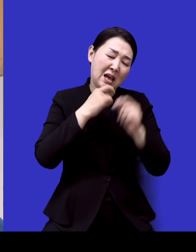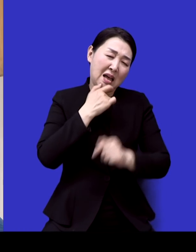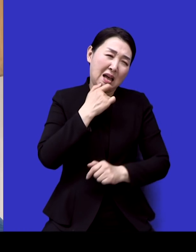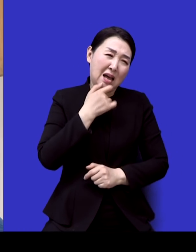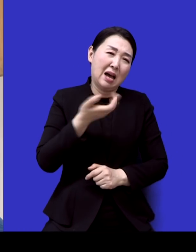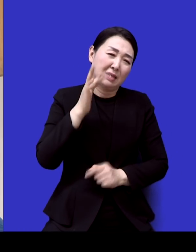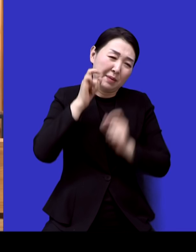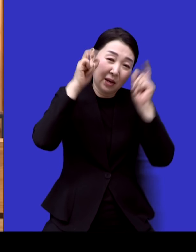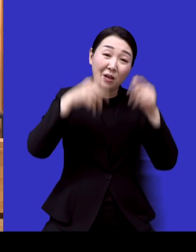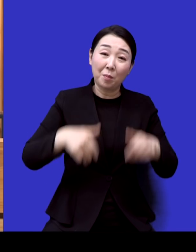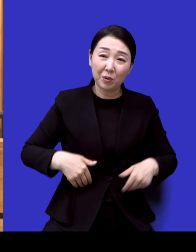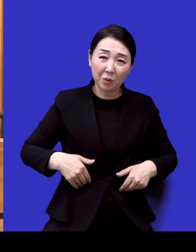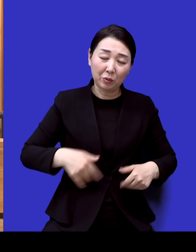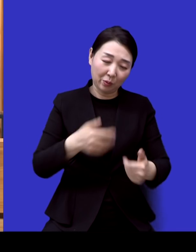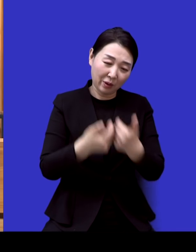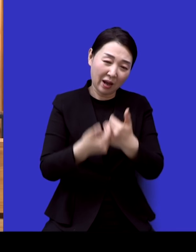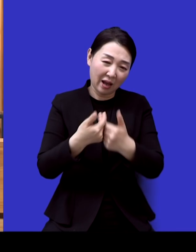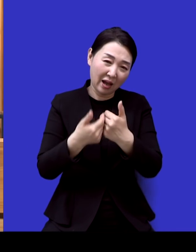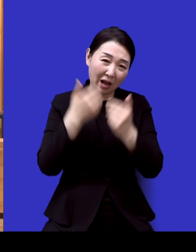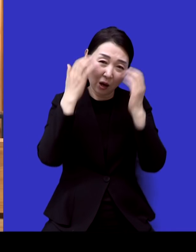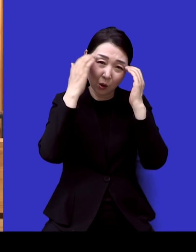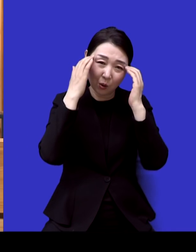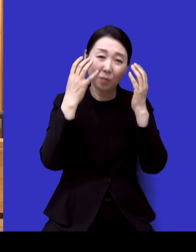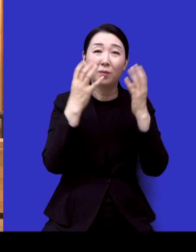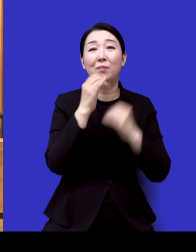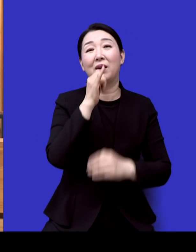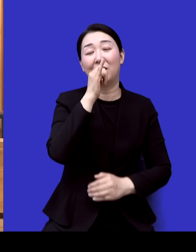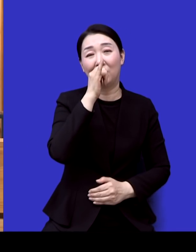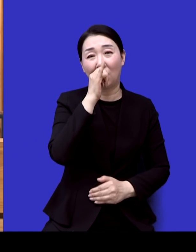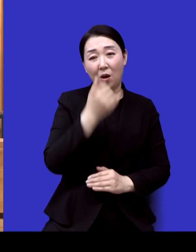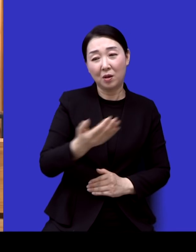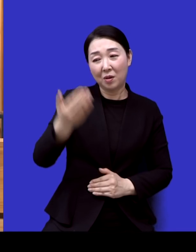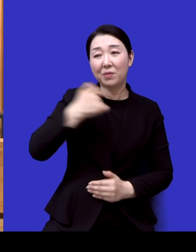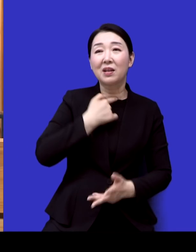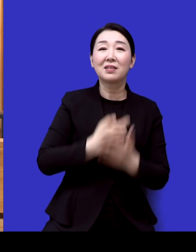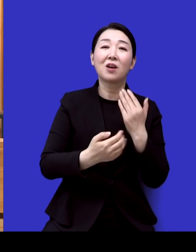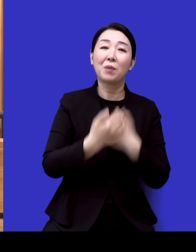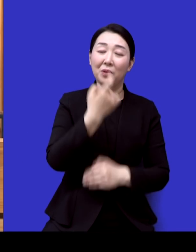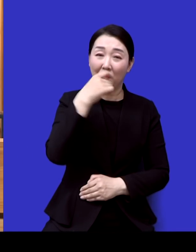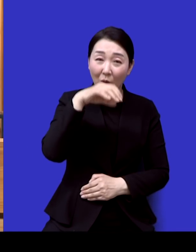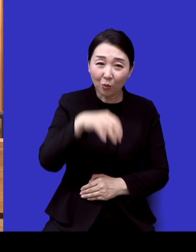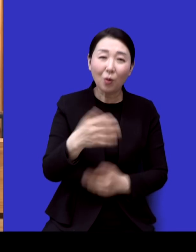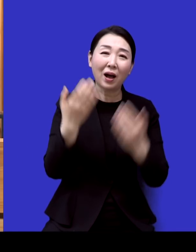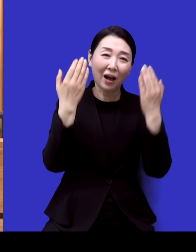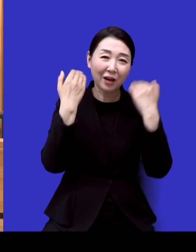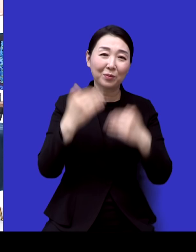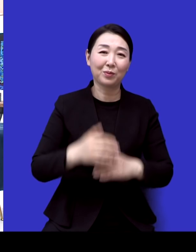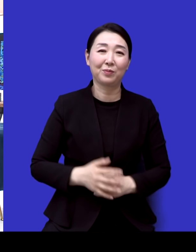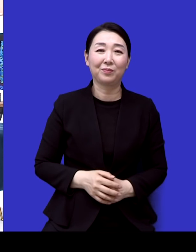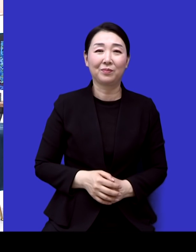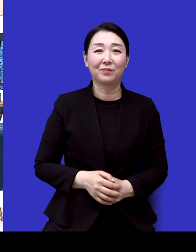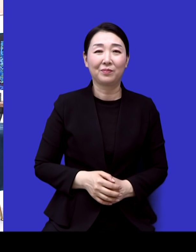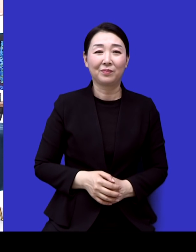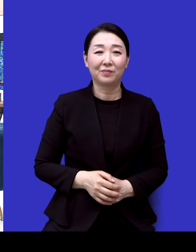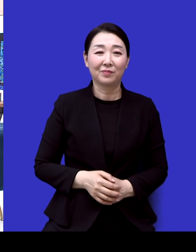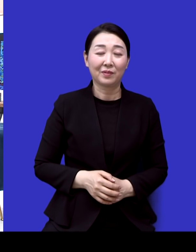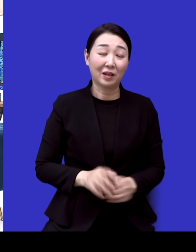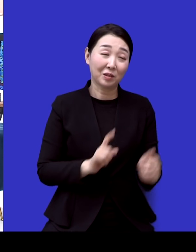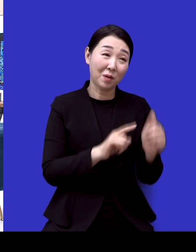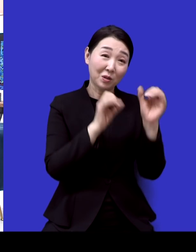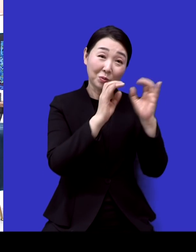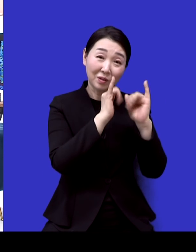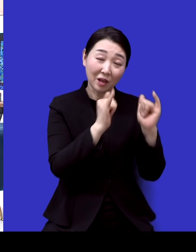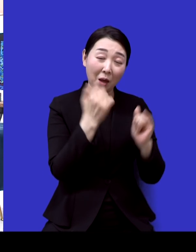많은 갈등과 그 고통의 요소들을 미리미리 체험하는 법을 배우는 곳이 학교라고 생각을 하거든요. 근데 우리 하전사님도 미국